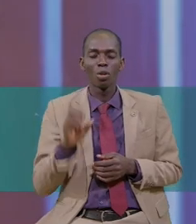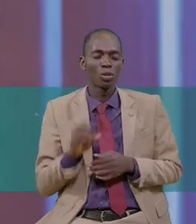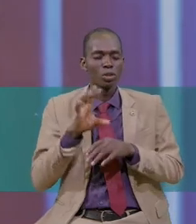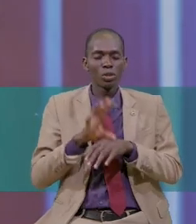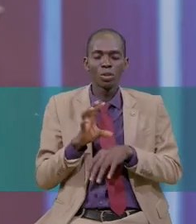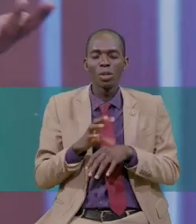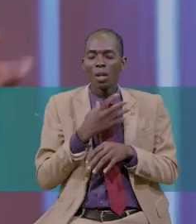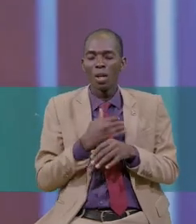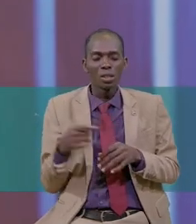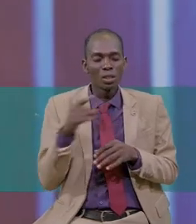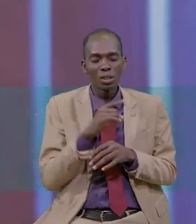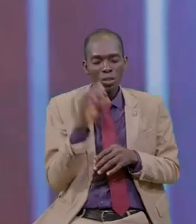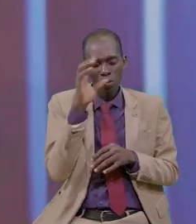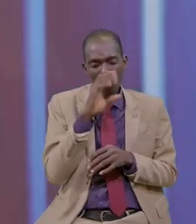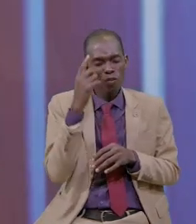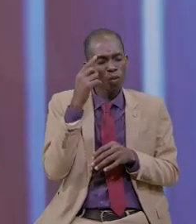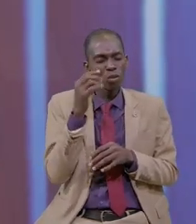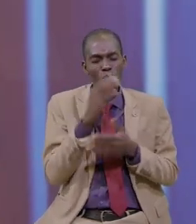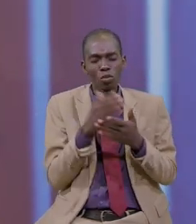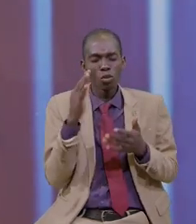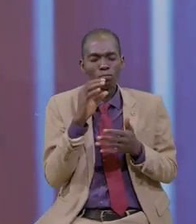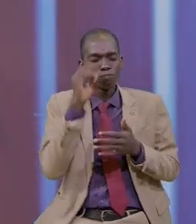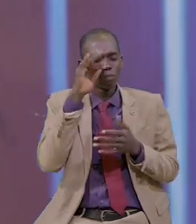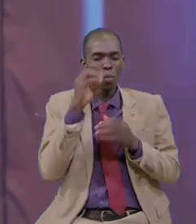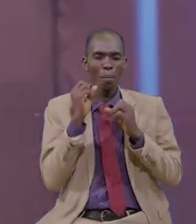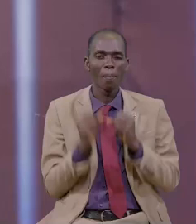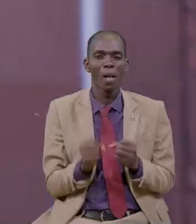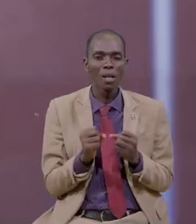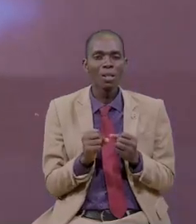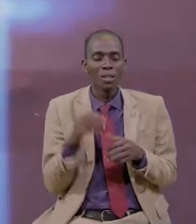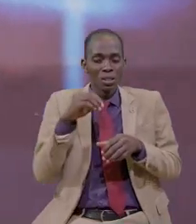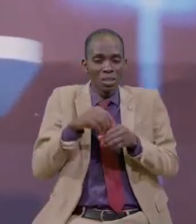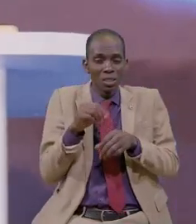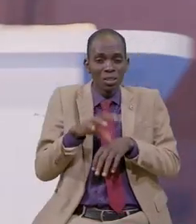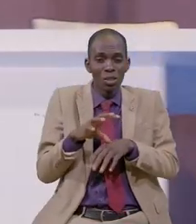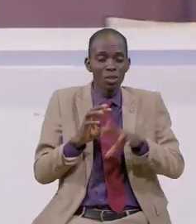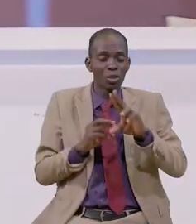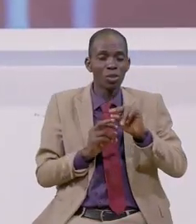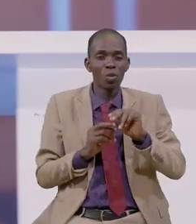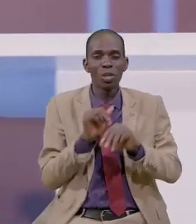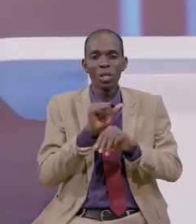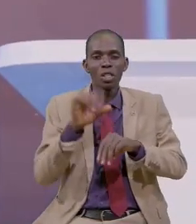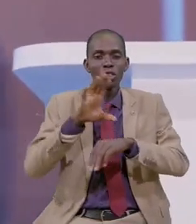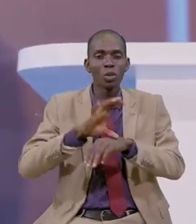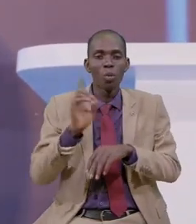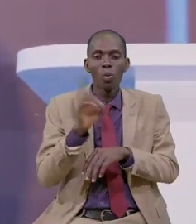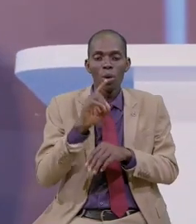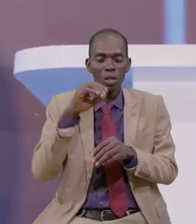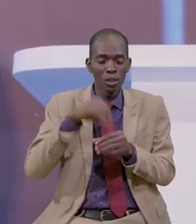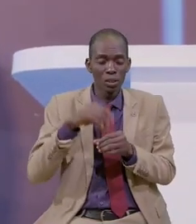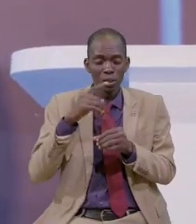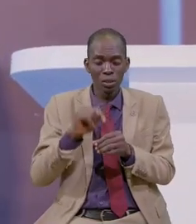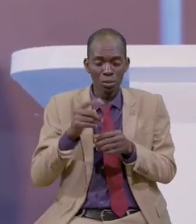qui ne vient pas du Saint-Esprit. Ça, ce n'est pas une Église glorieuse. Une Église où les gens